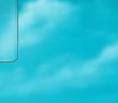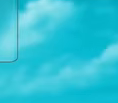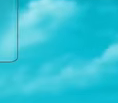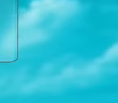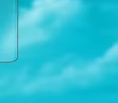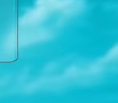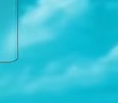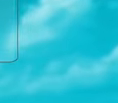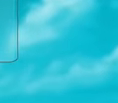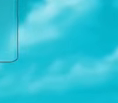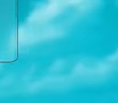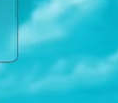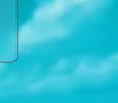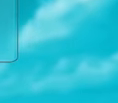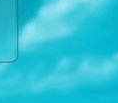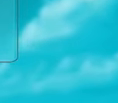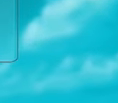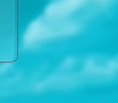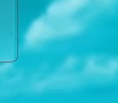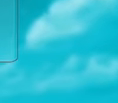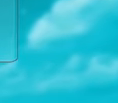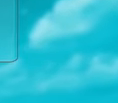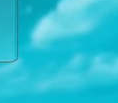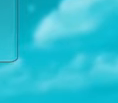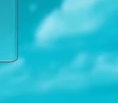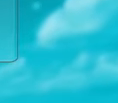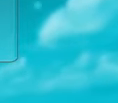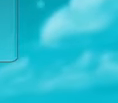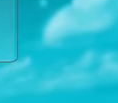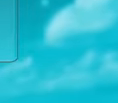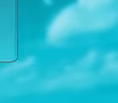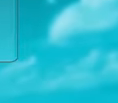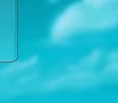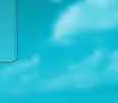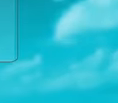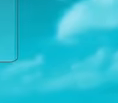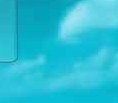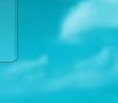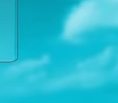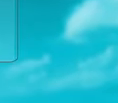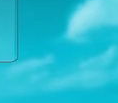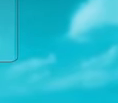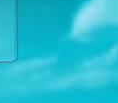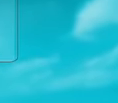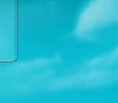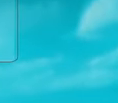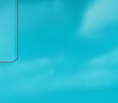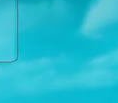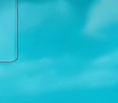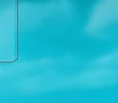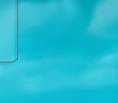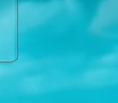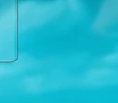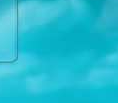В Карамакшинском районе днем +21, ночью +5. В Жалагарском районе днем +22, ночью +6.